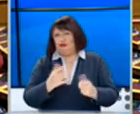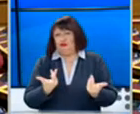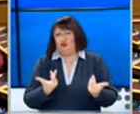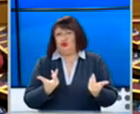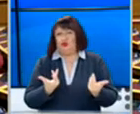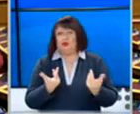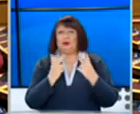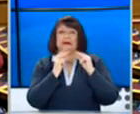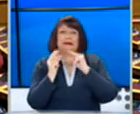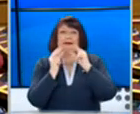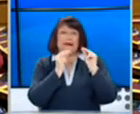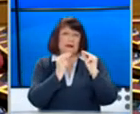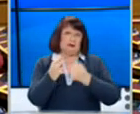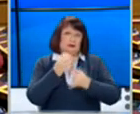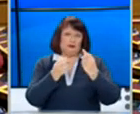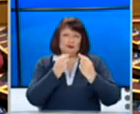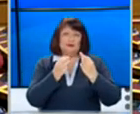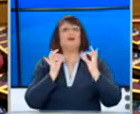Και βεβαίως